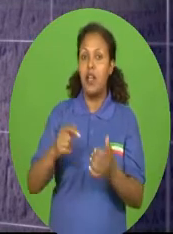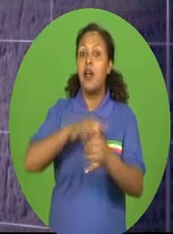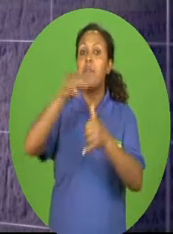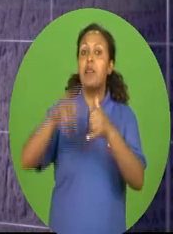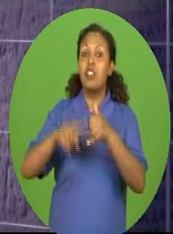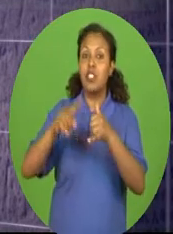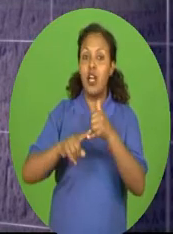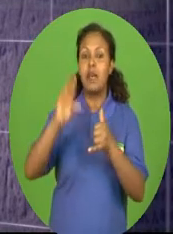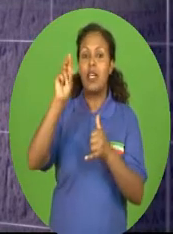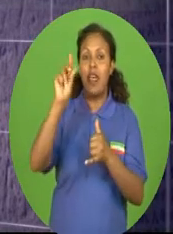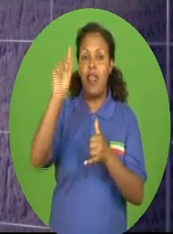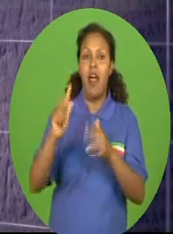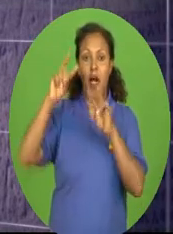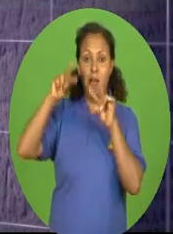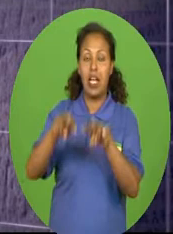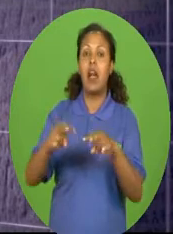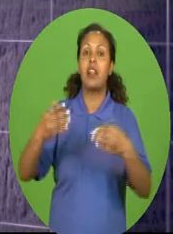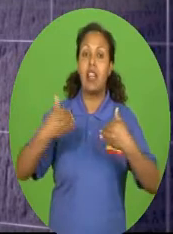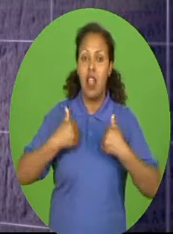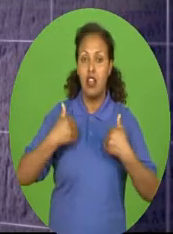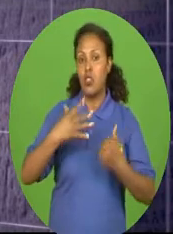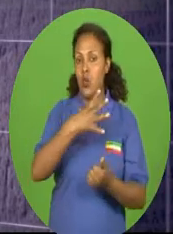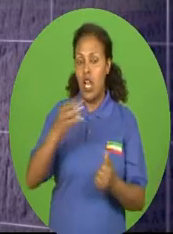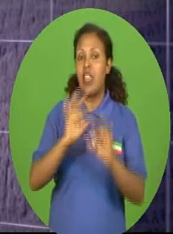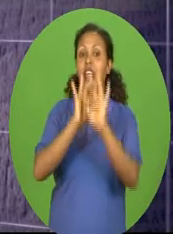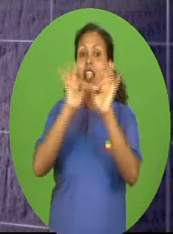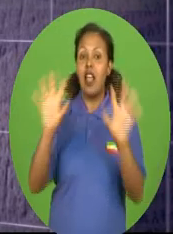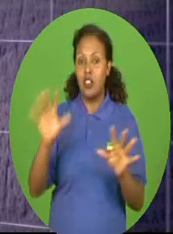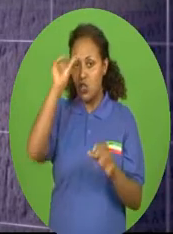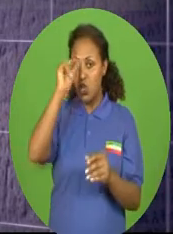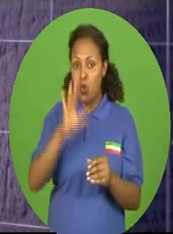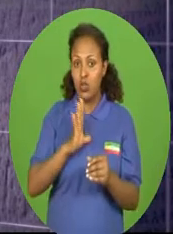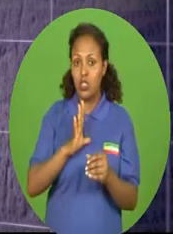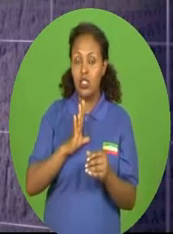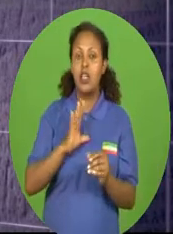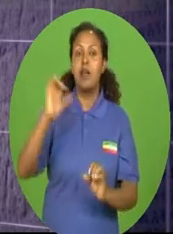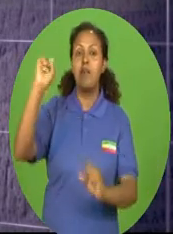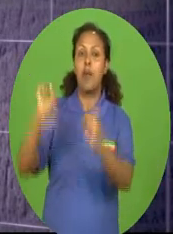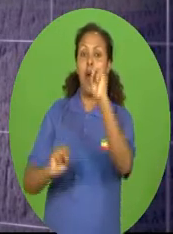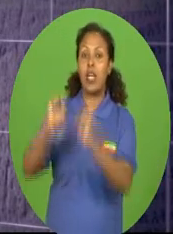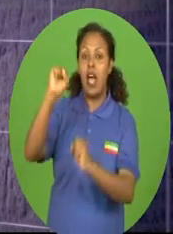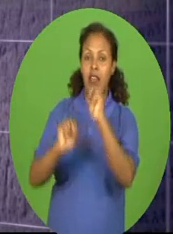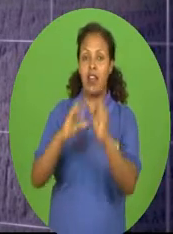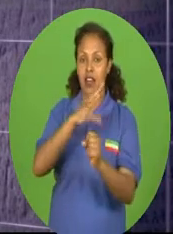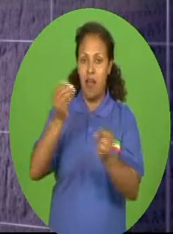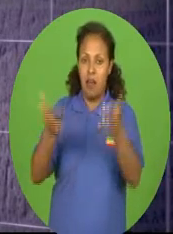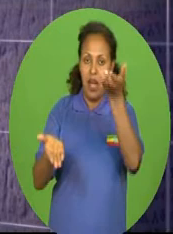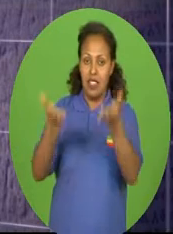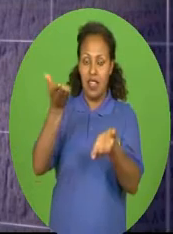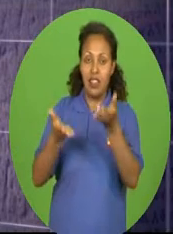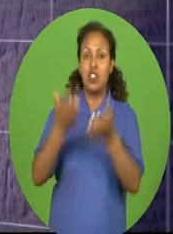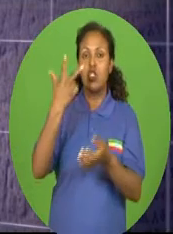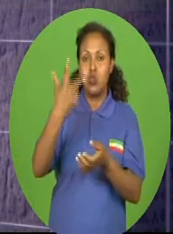ነበር። በመጨረሻም ቀና አመለካከት ያላቸውና የሌላቸው ሰዎችን